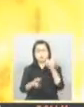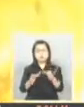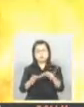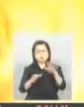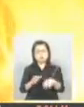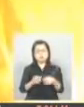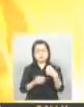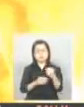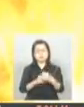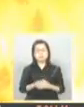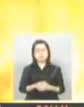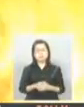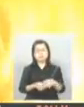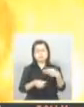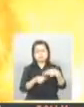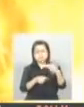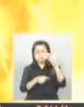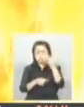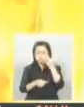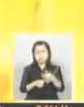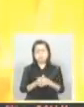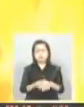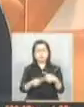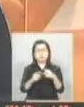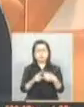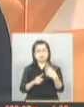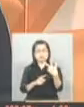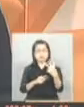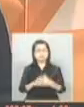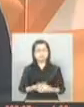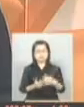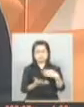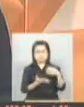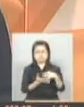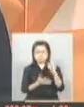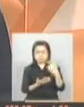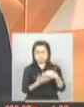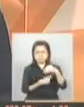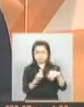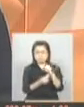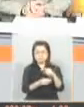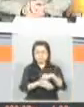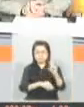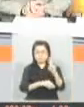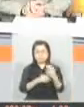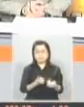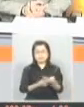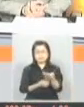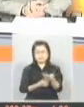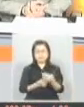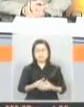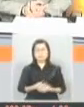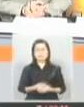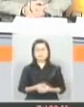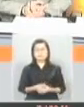10บาทตามมาด้วยปตท.สผ.บวกไปแล้ว3บาทนะคะและนี่ก็คือทั้งหมดของข่าวเศรษฐกิจในช่วงเที่ยงวันนี้ค่ะช่วงนี้กลับไปที่คุณลานบุญและคุณพ